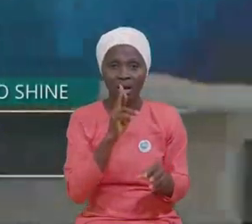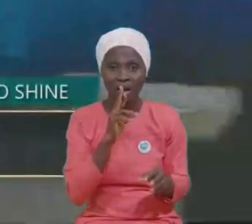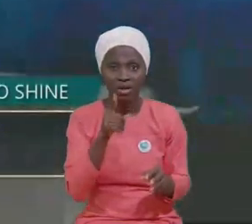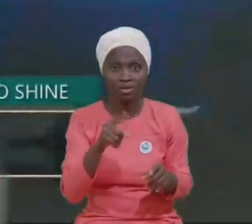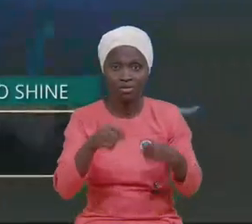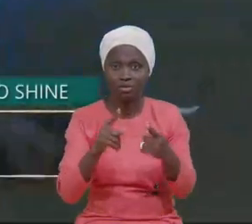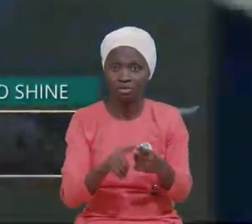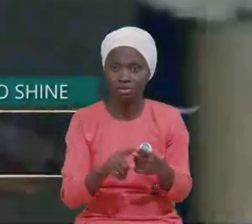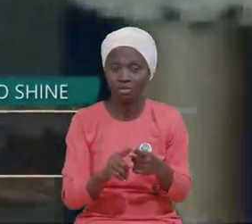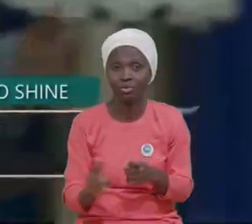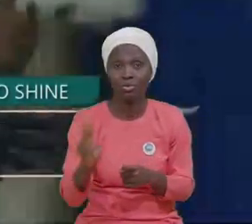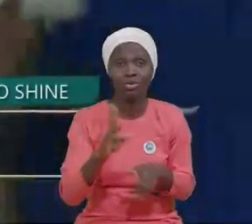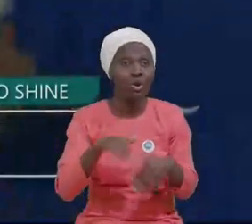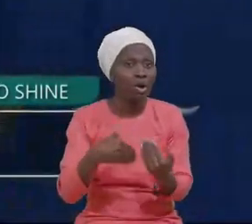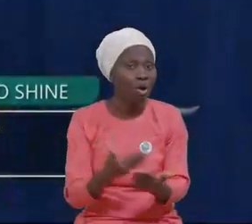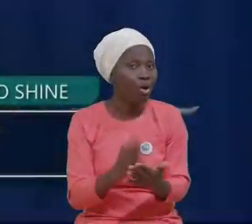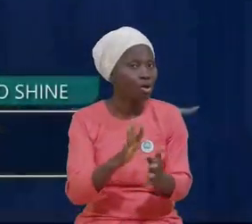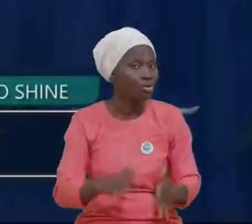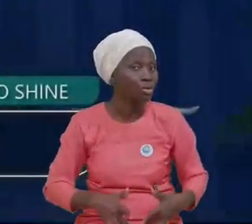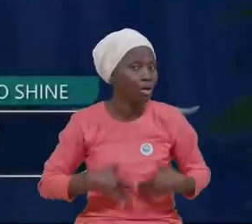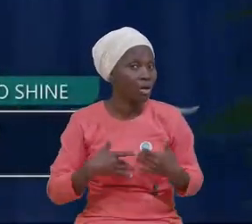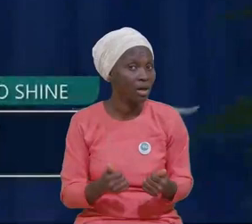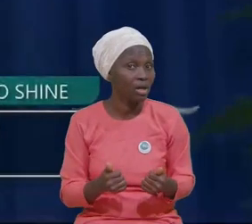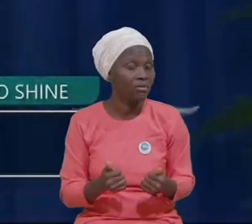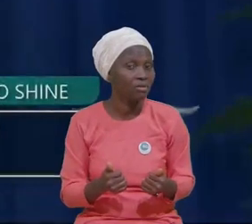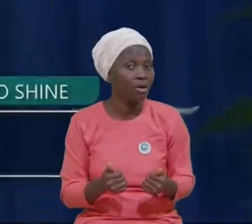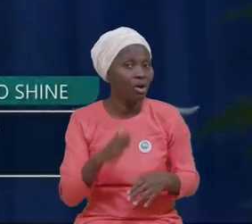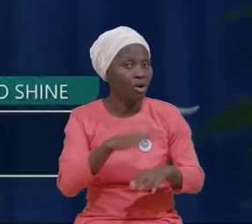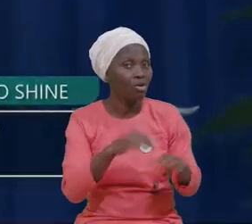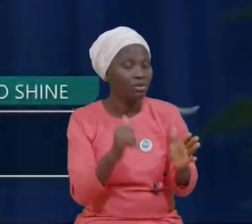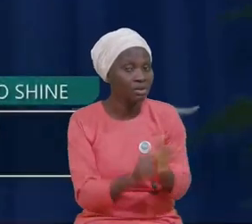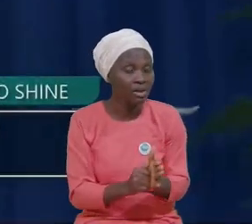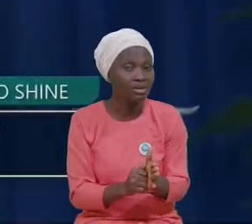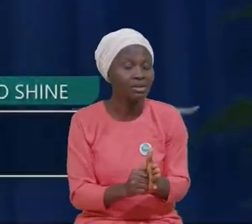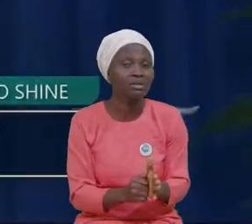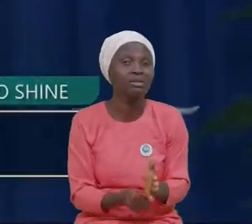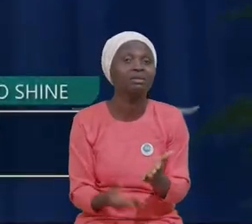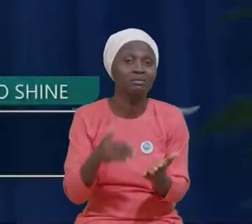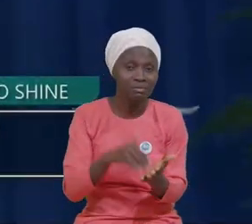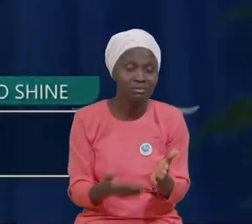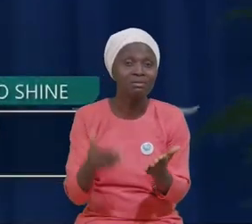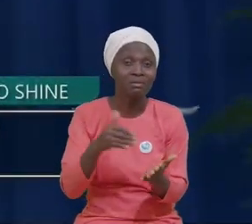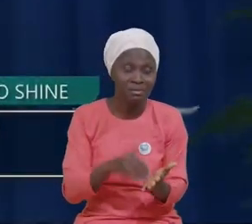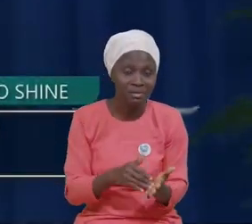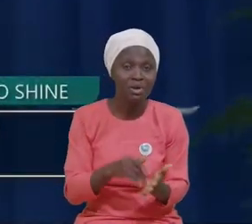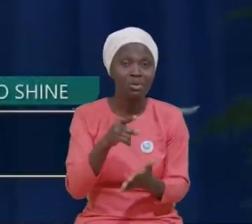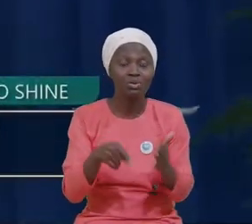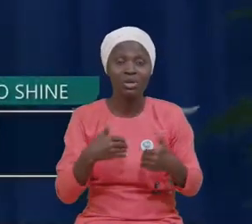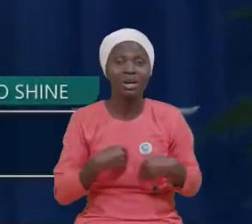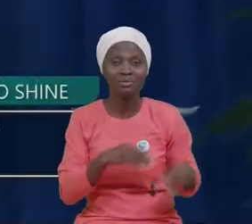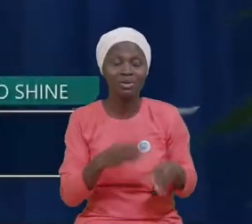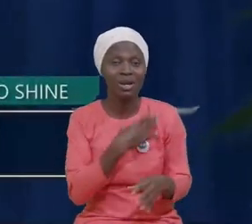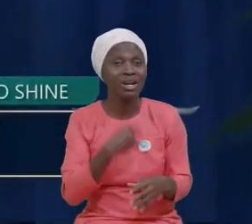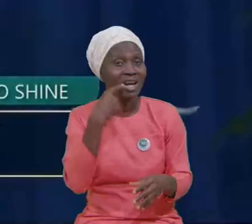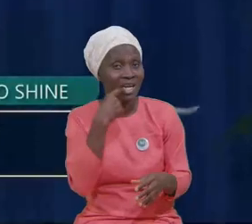Mais est-ce que tu vas passer le reste de ta vie seulement en répétant tout ce que tu as fait que